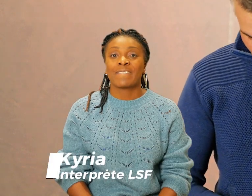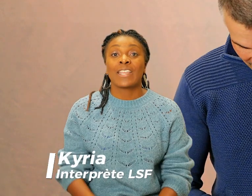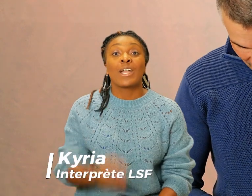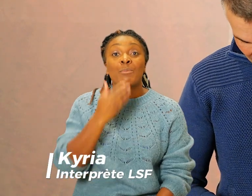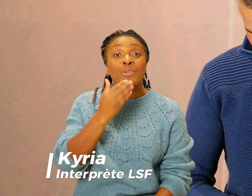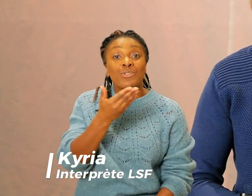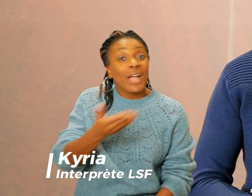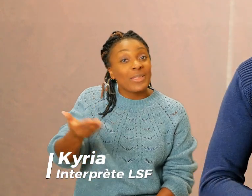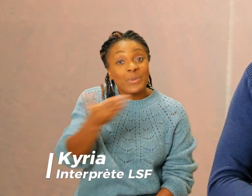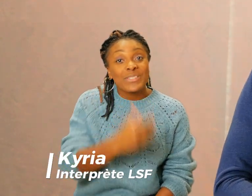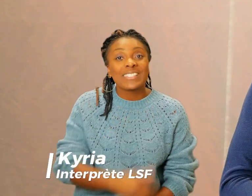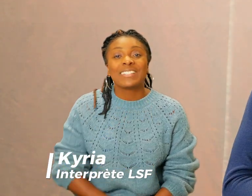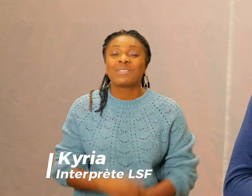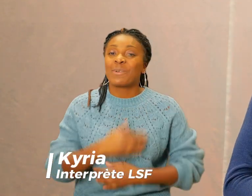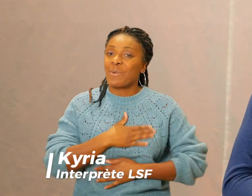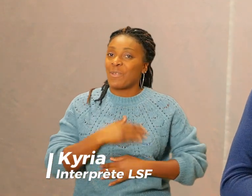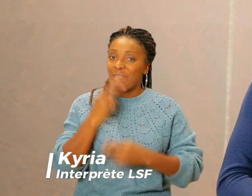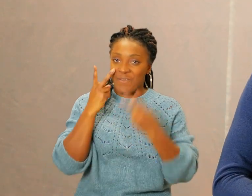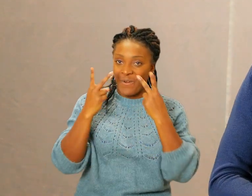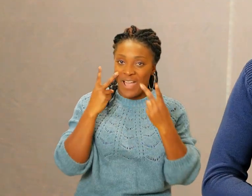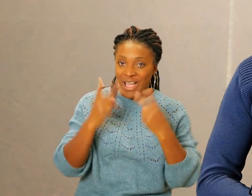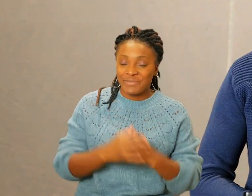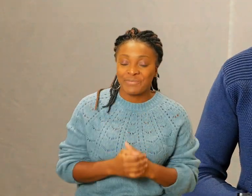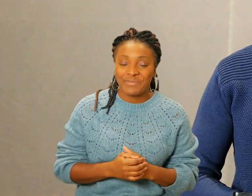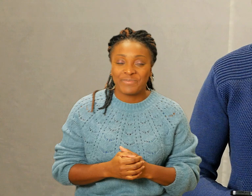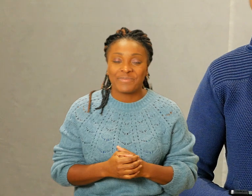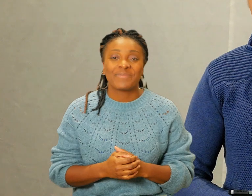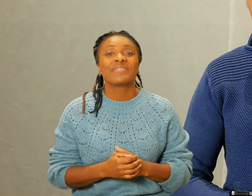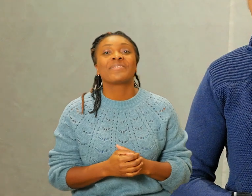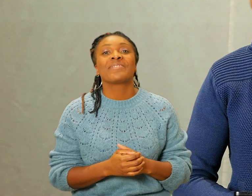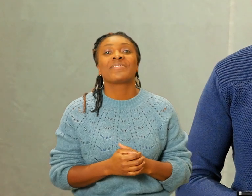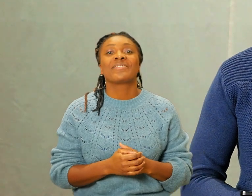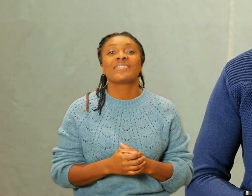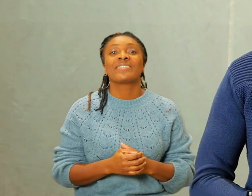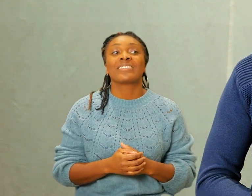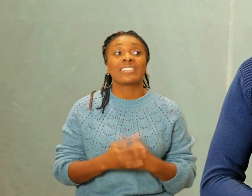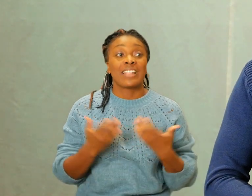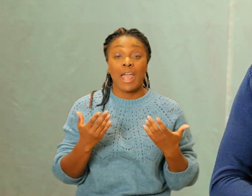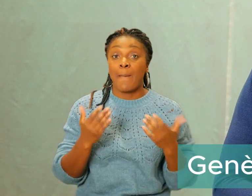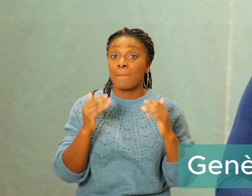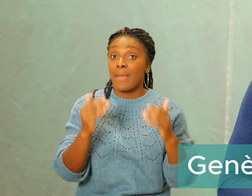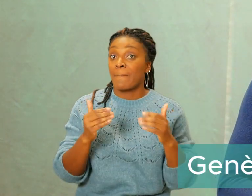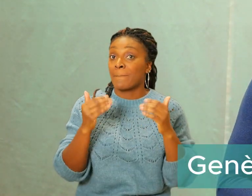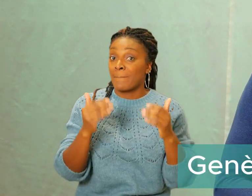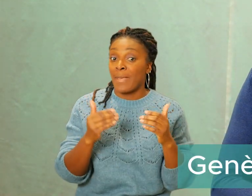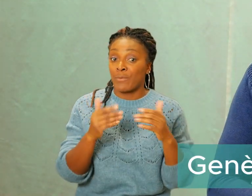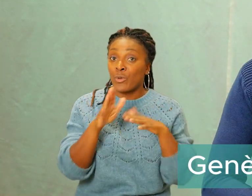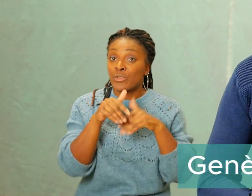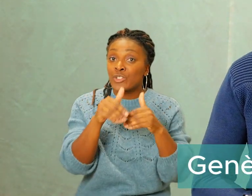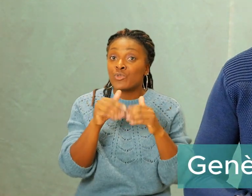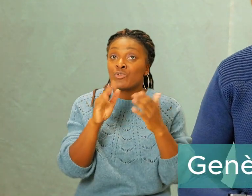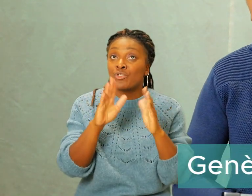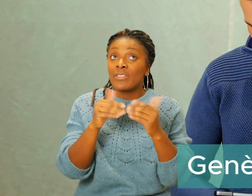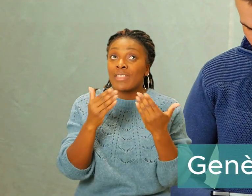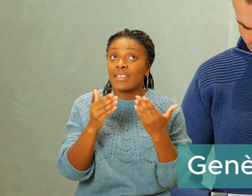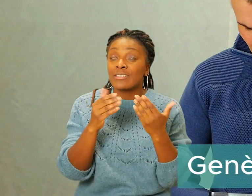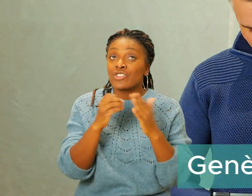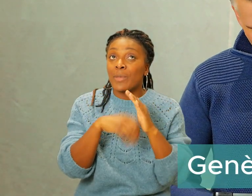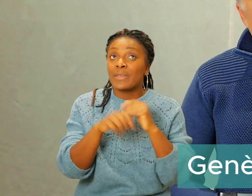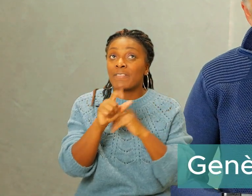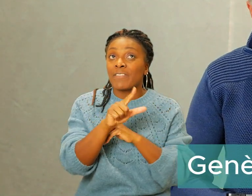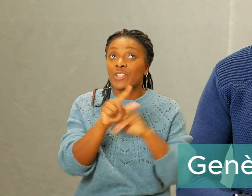Eh bien, bonjour à tous et à toutes. Content de vous retrouver. Nous sommes, toujours dans la parole de Dieu avec Genèse chapitre 28,